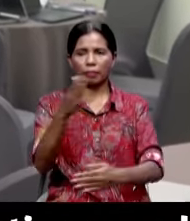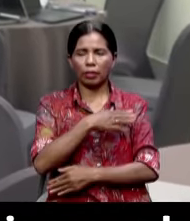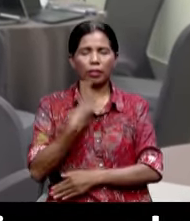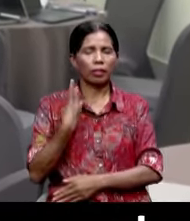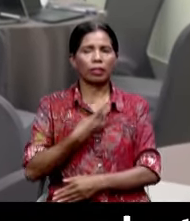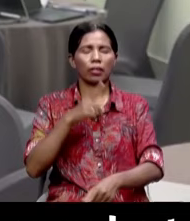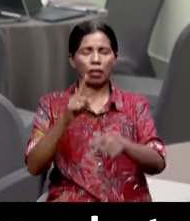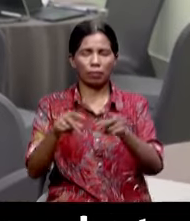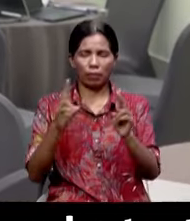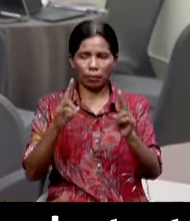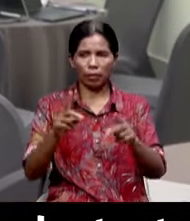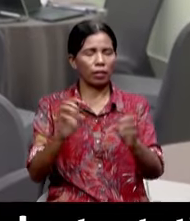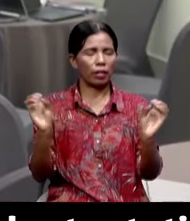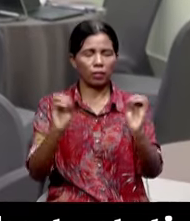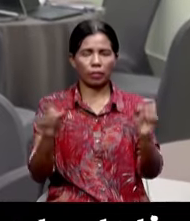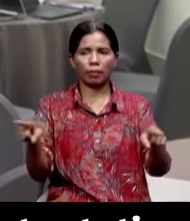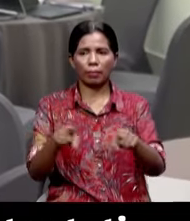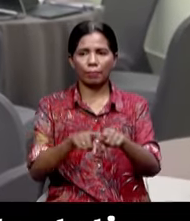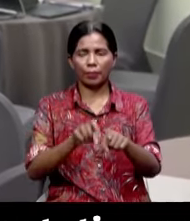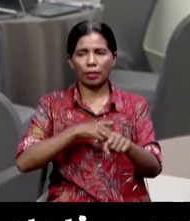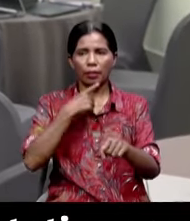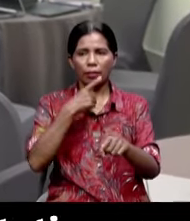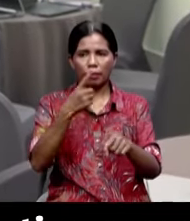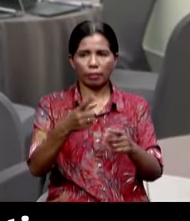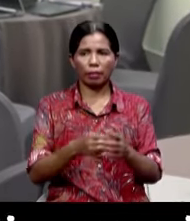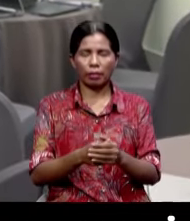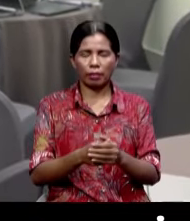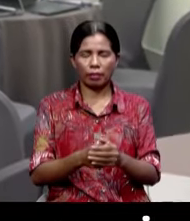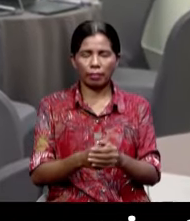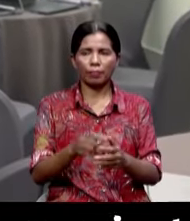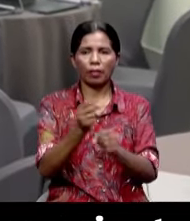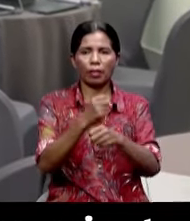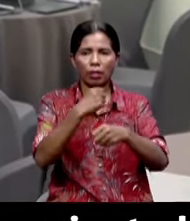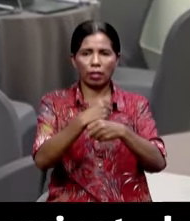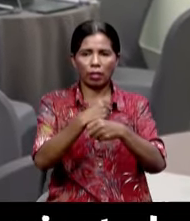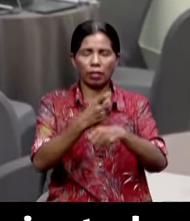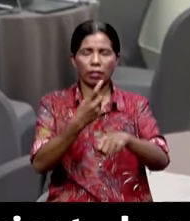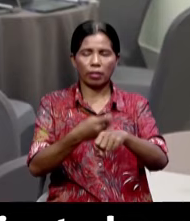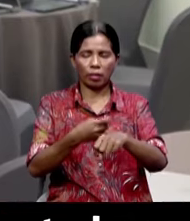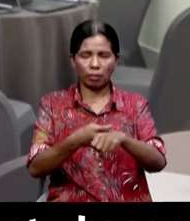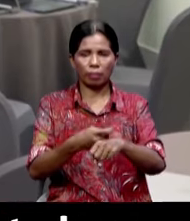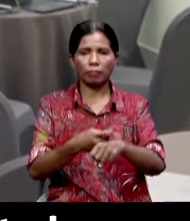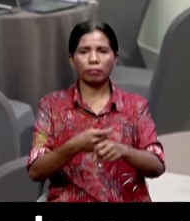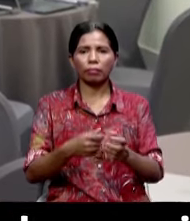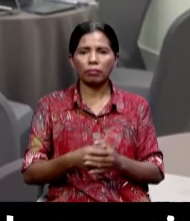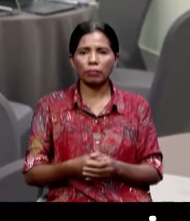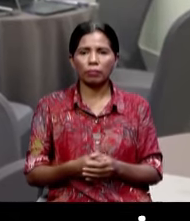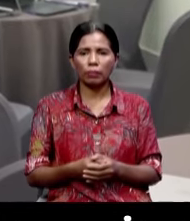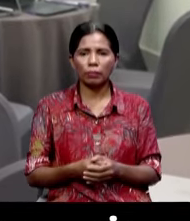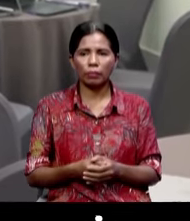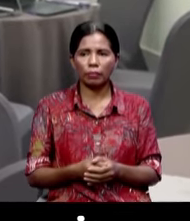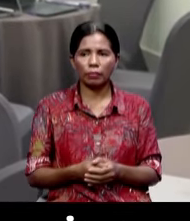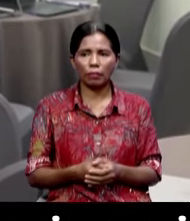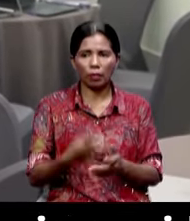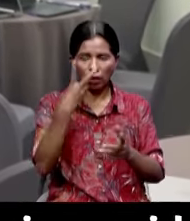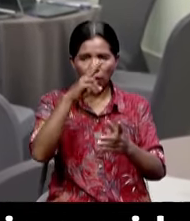bele malir li mai ben la sa sa we haurian los fenomeno be makhalo sa temporary ri ne be ni fila